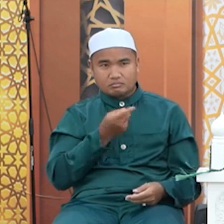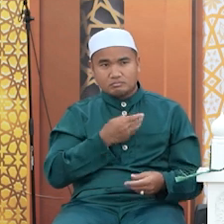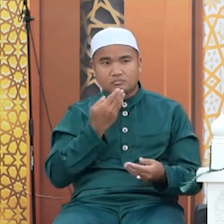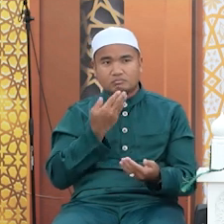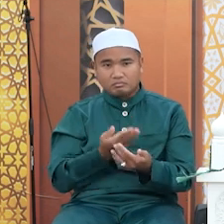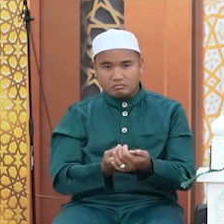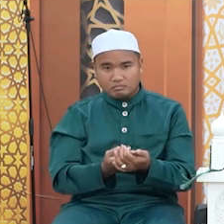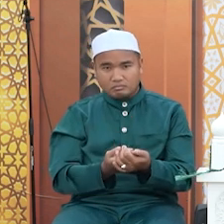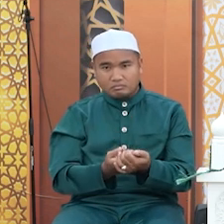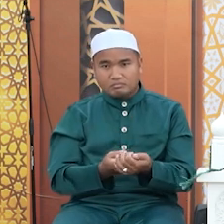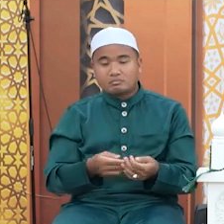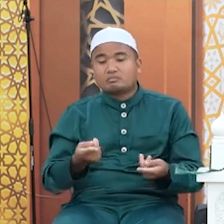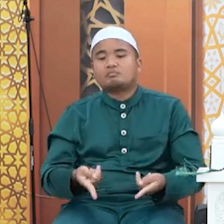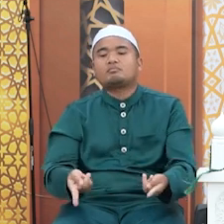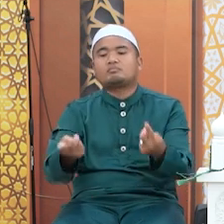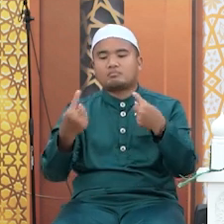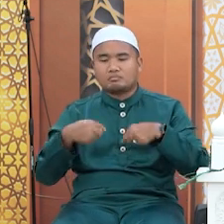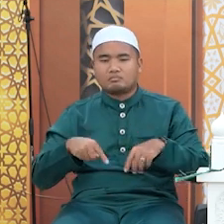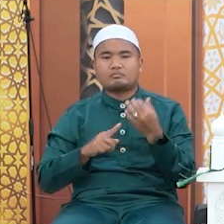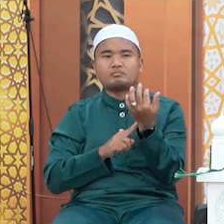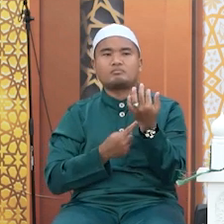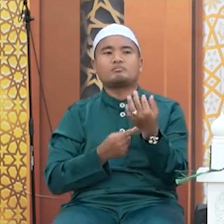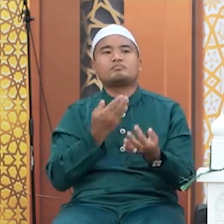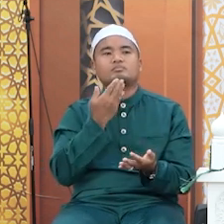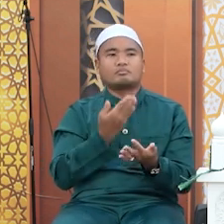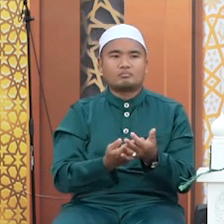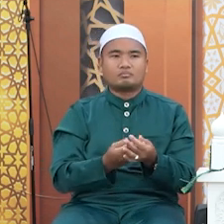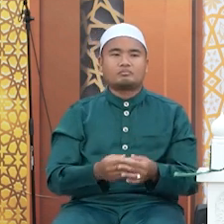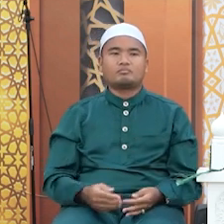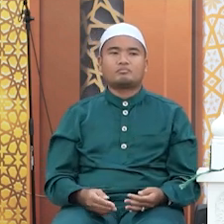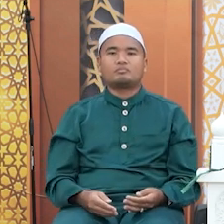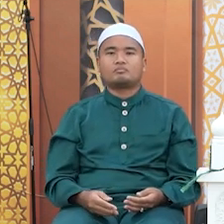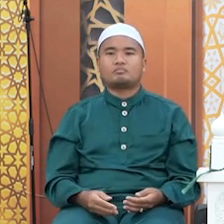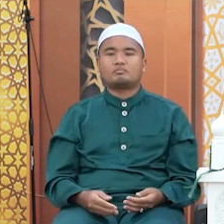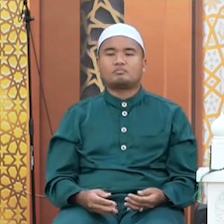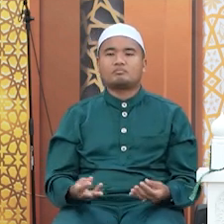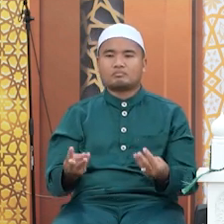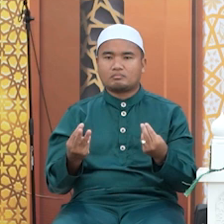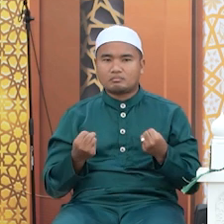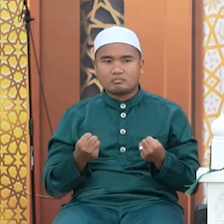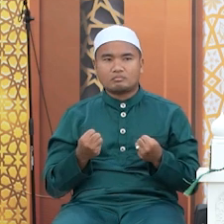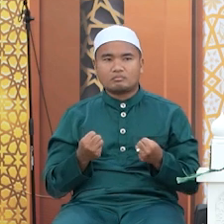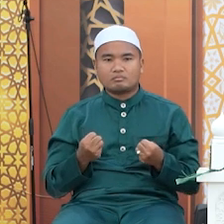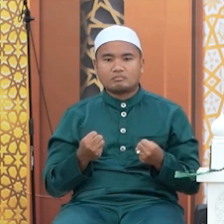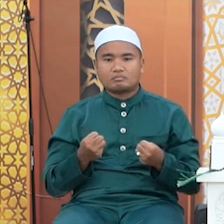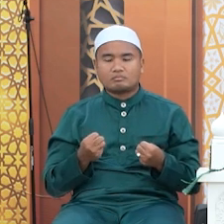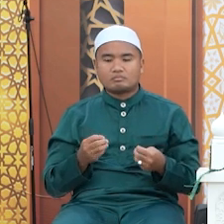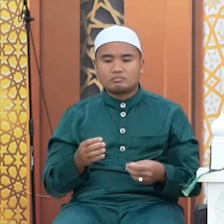akan kembali pada kita. Nak teka orang bukan tanjak tayang duit